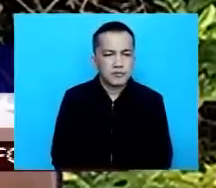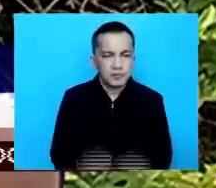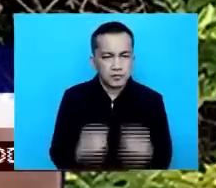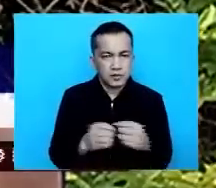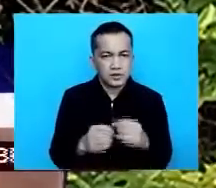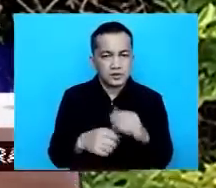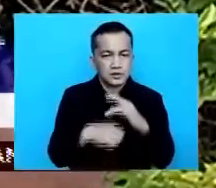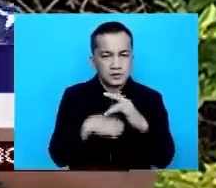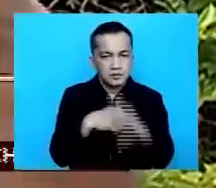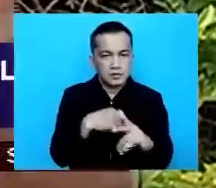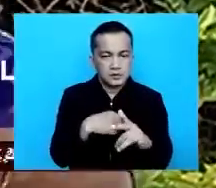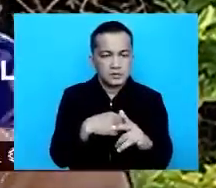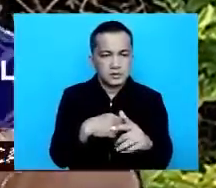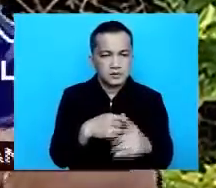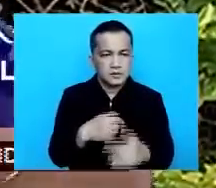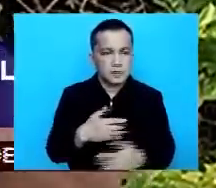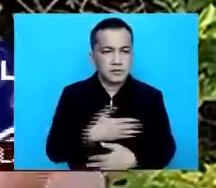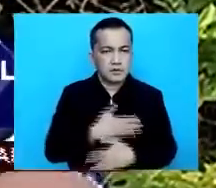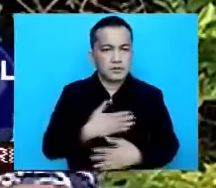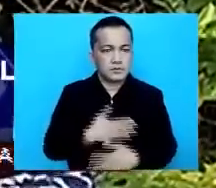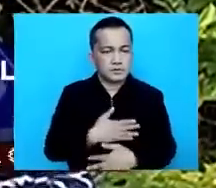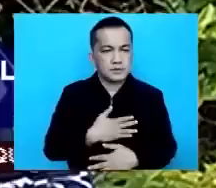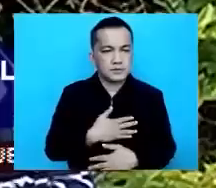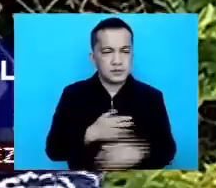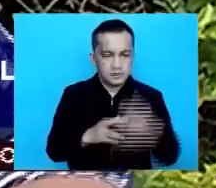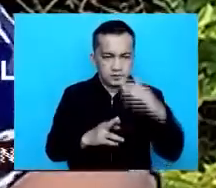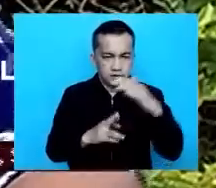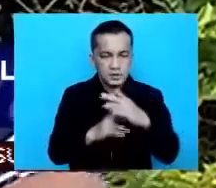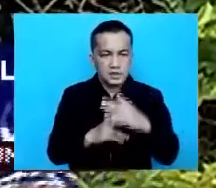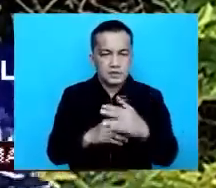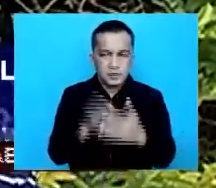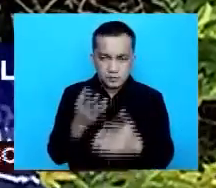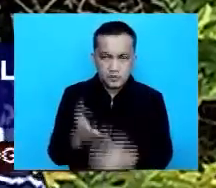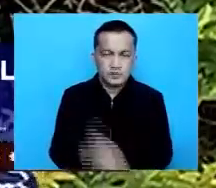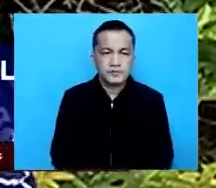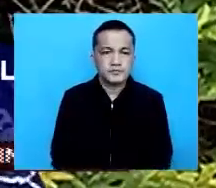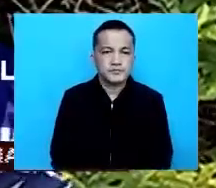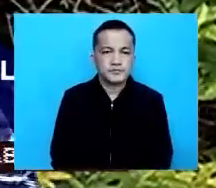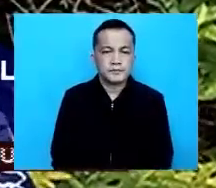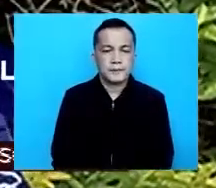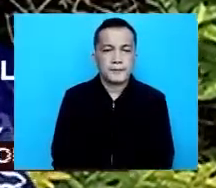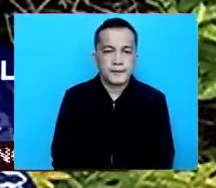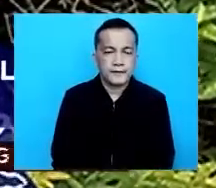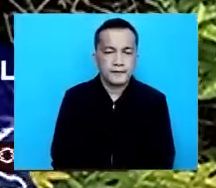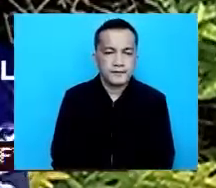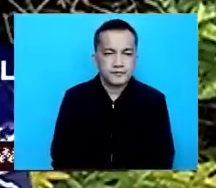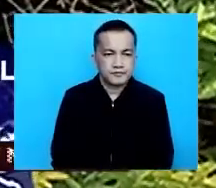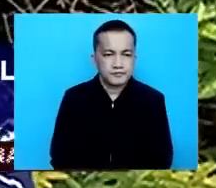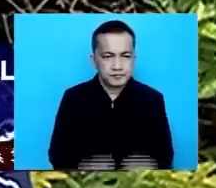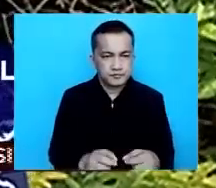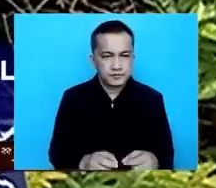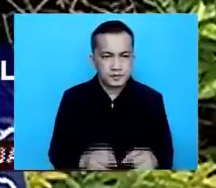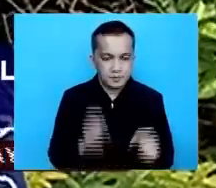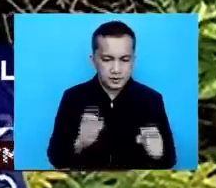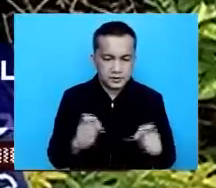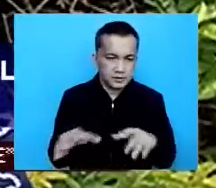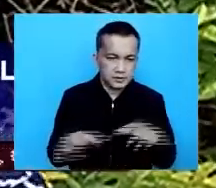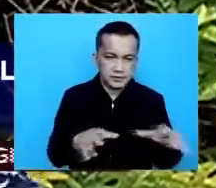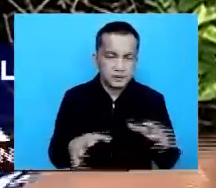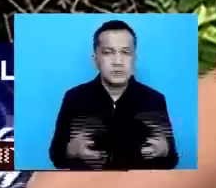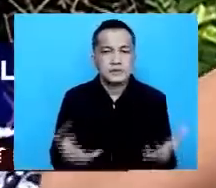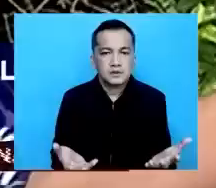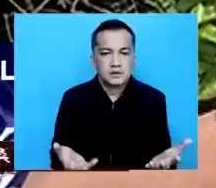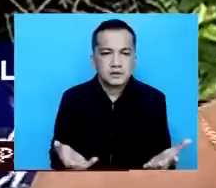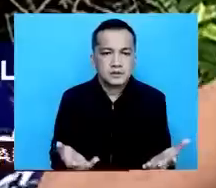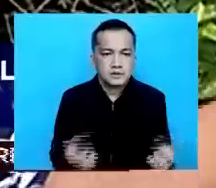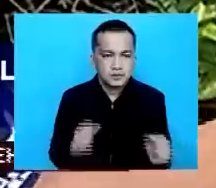na ma-enjoy mo pa yung ano ng retirement mo. Mabilis ka pa maggalaw.